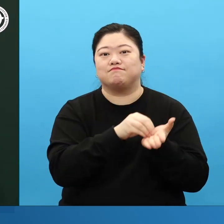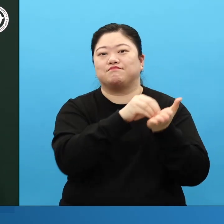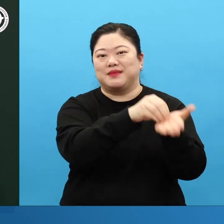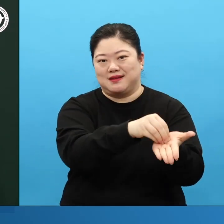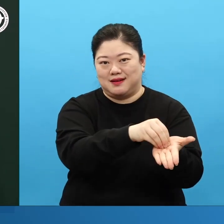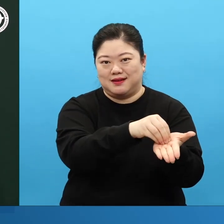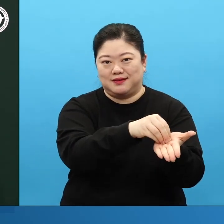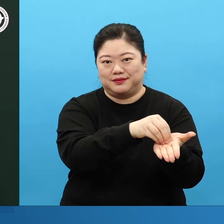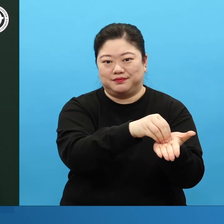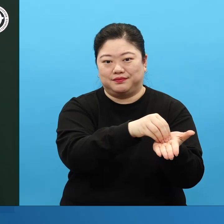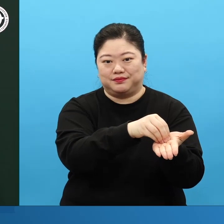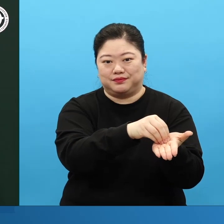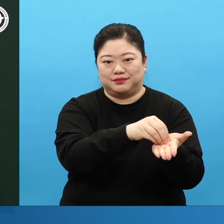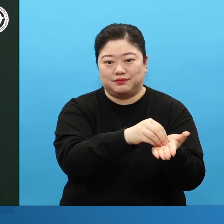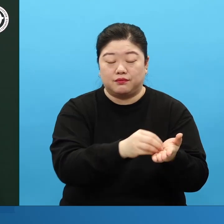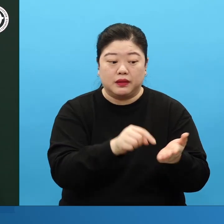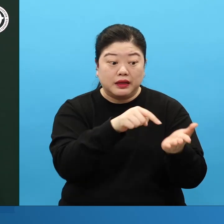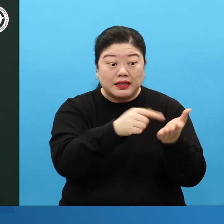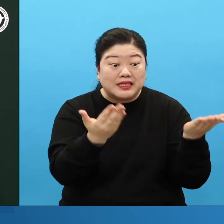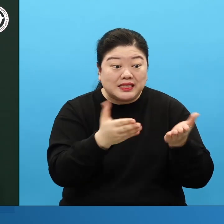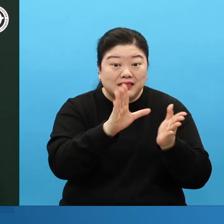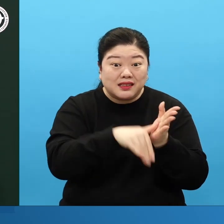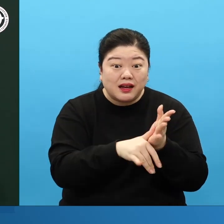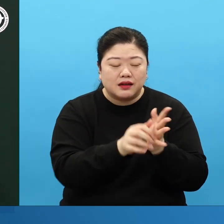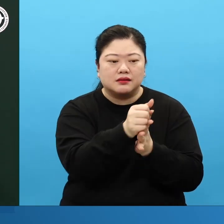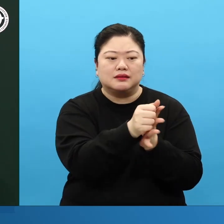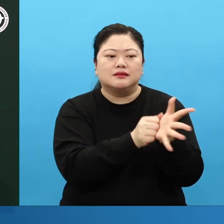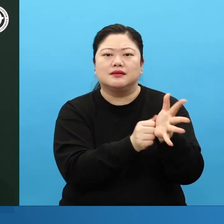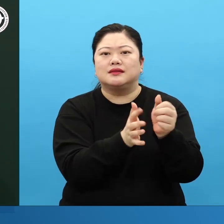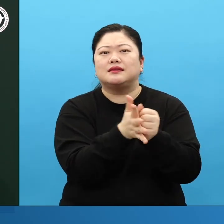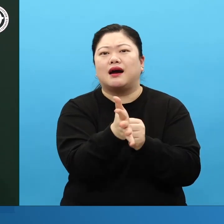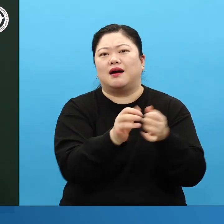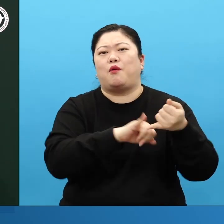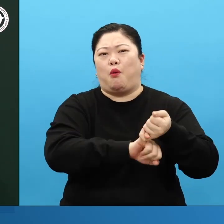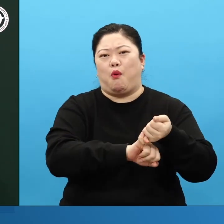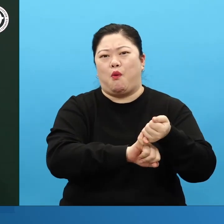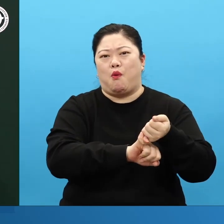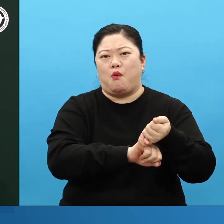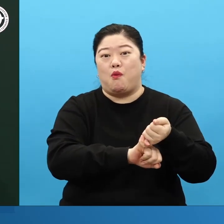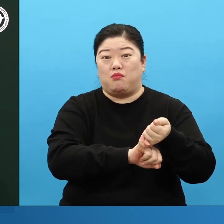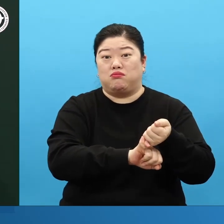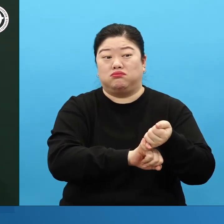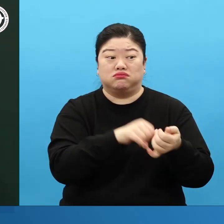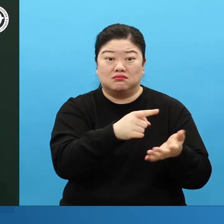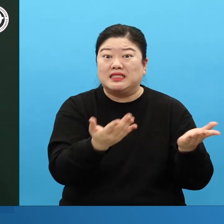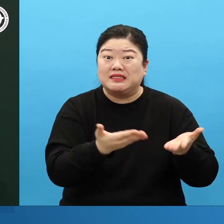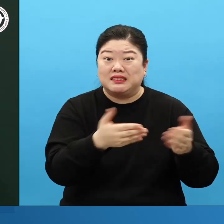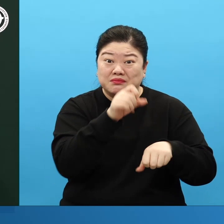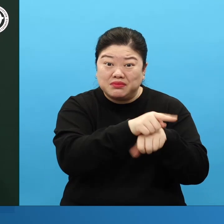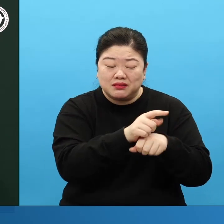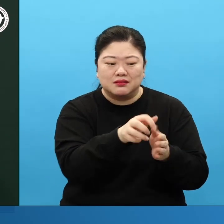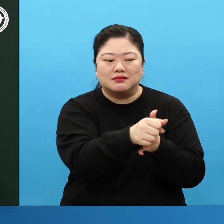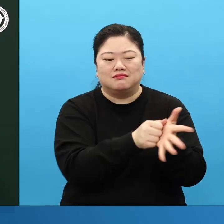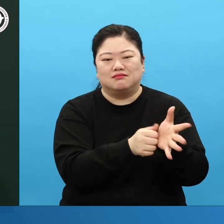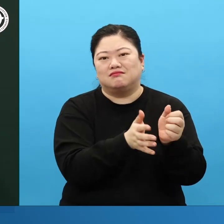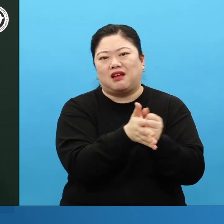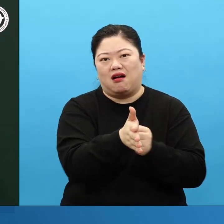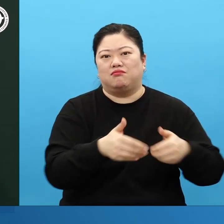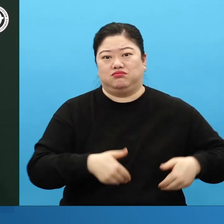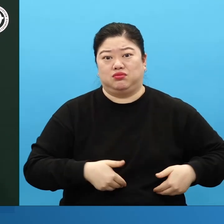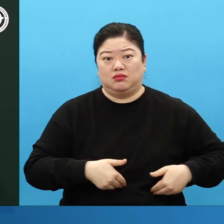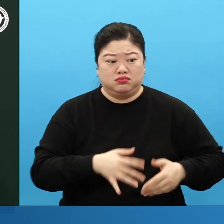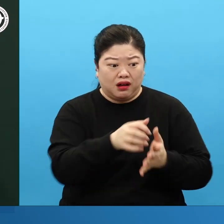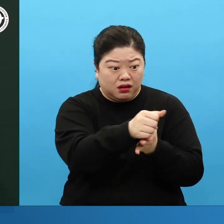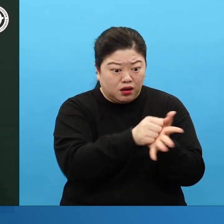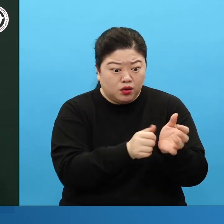사람이 장갑을 끼야 일을 한대요. Entonces, hay un anciano que yo conozco que trabajó en una gran empresa y decía que para trabajar necesitaban ponerse guantes. 별거